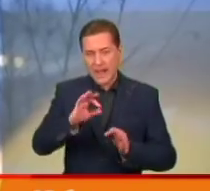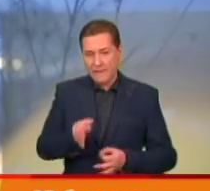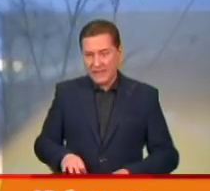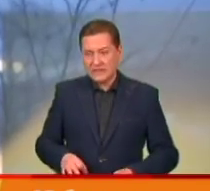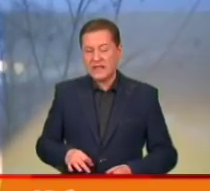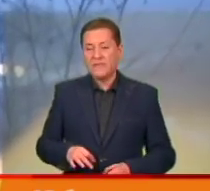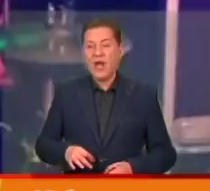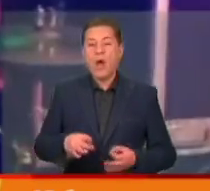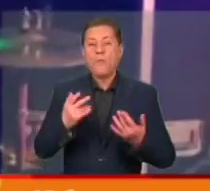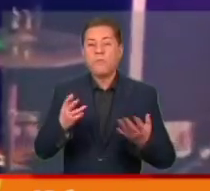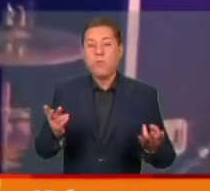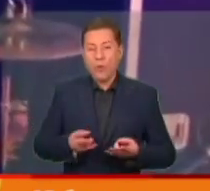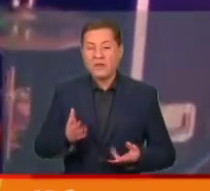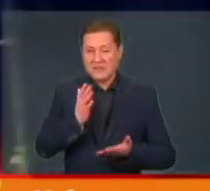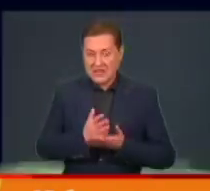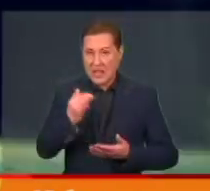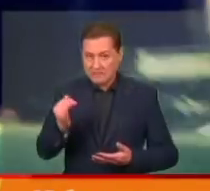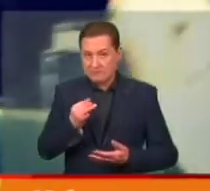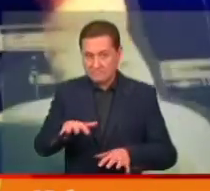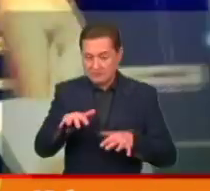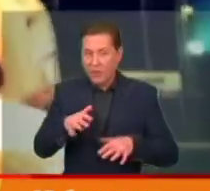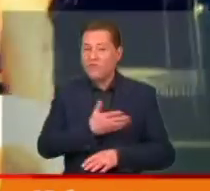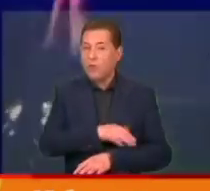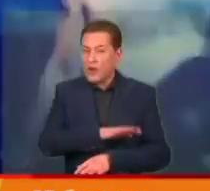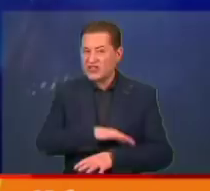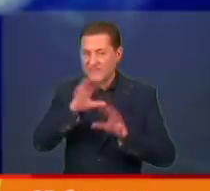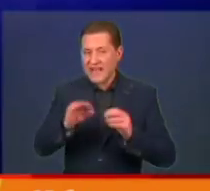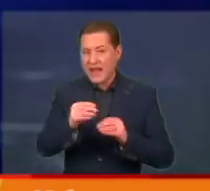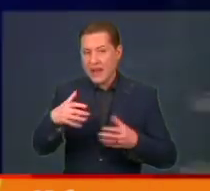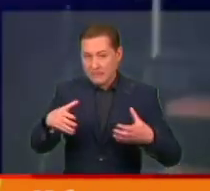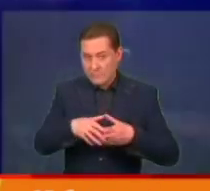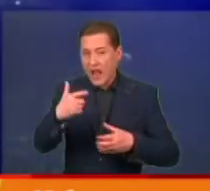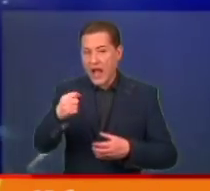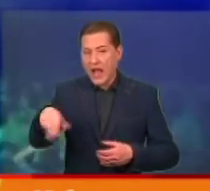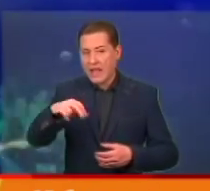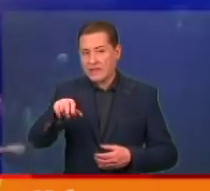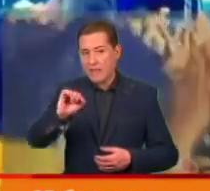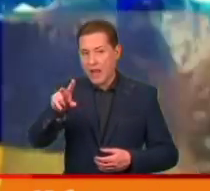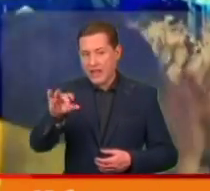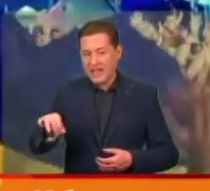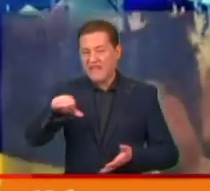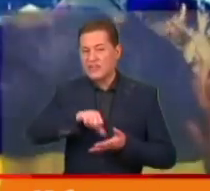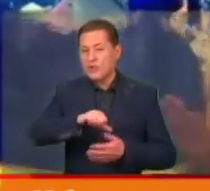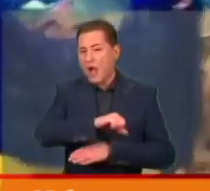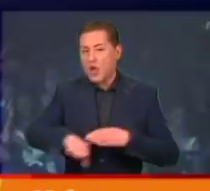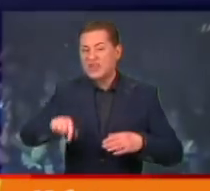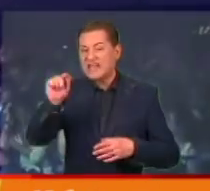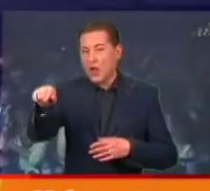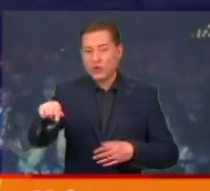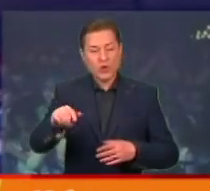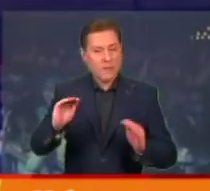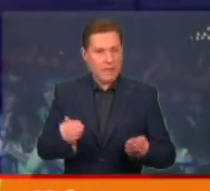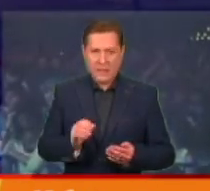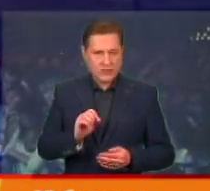але не в Україні, у Польщі. І взагалі, гайдамаки останніми роками виступають за кордоном не менше,